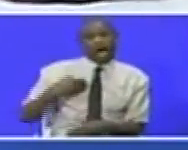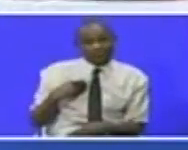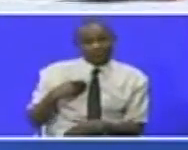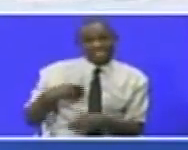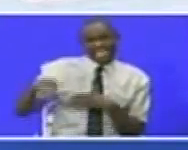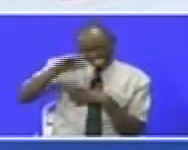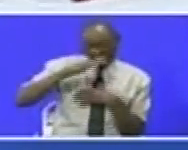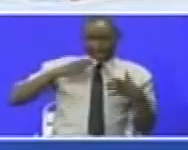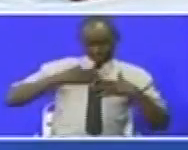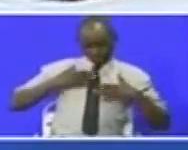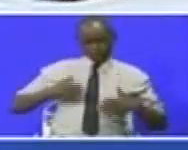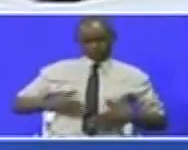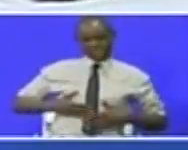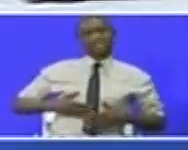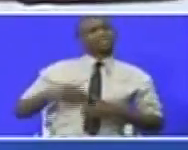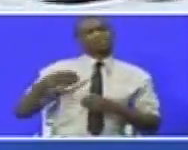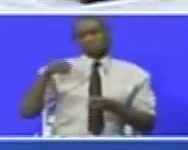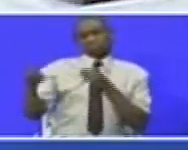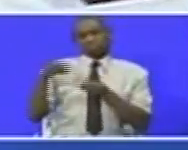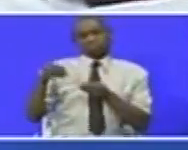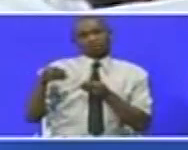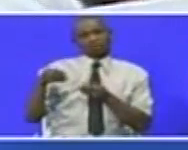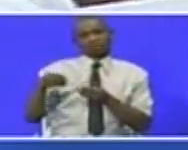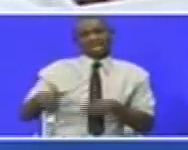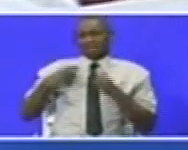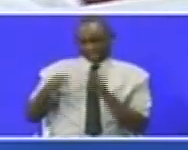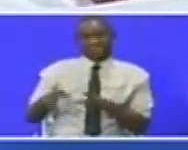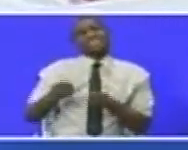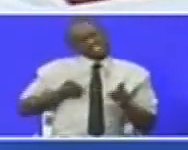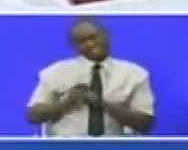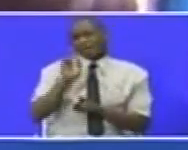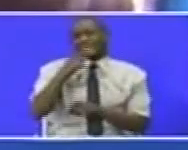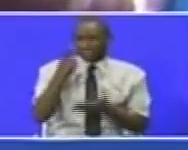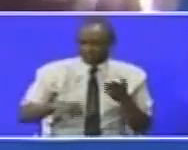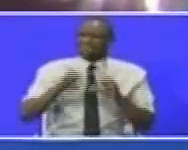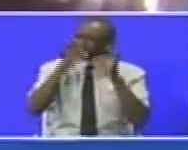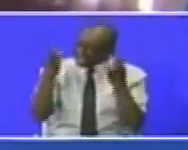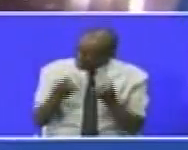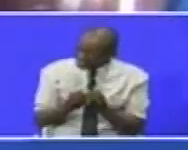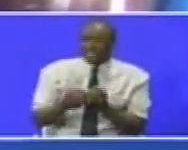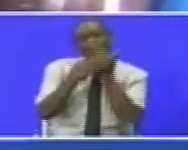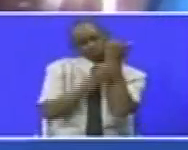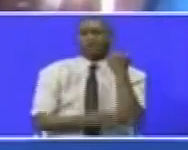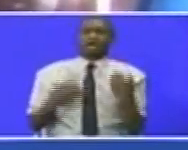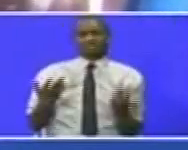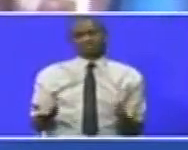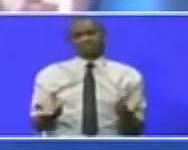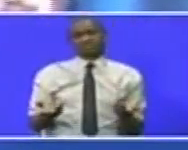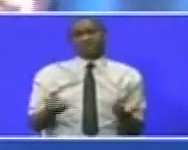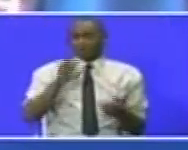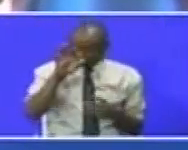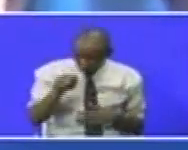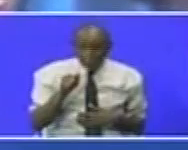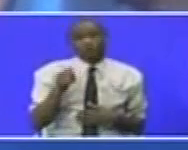kubwa ya mwili yake imekufa ganzi. Kwa mjibu wa dadake, familia hii haina mbele wala nyuma, kwani kati